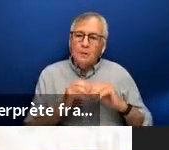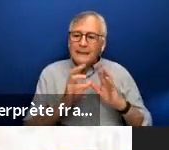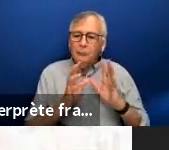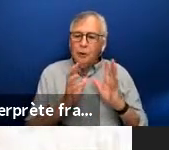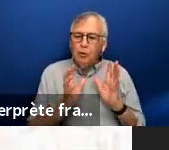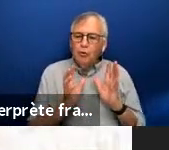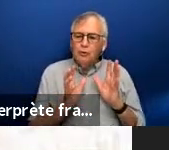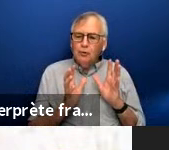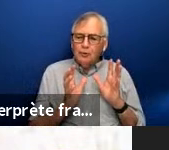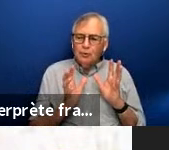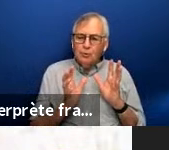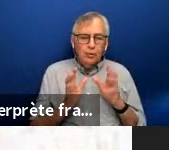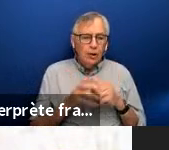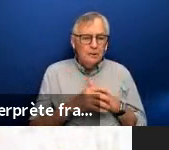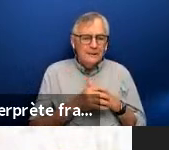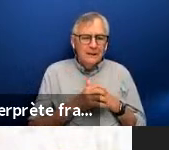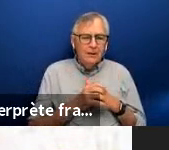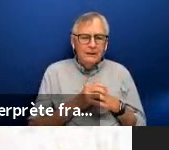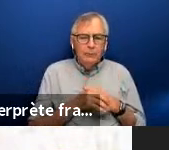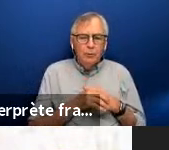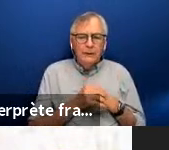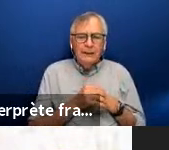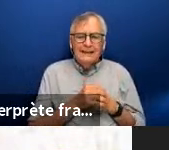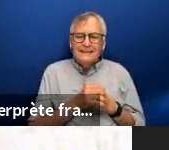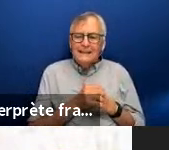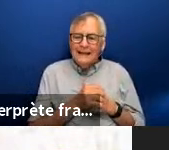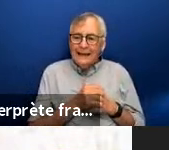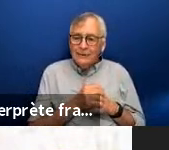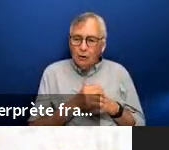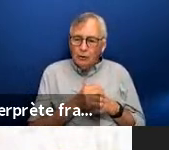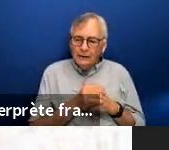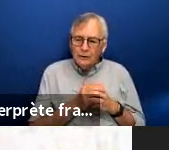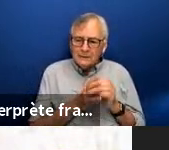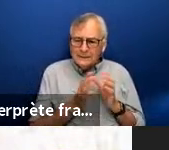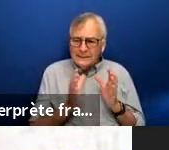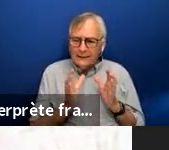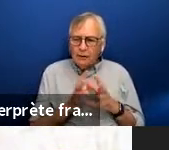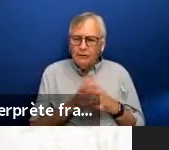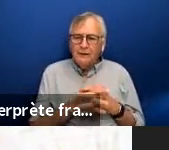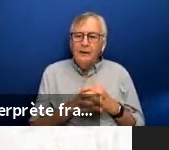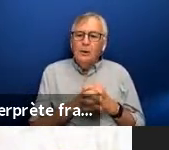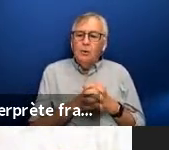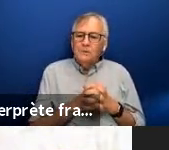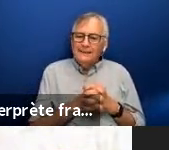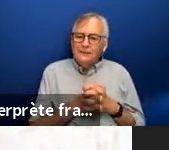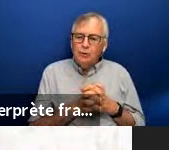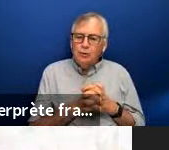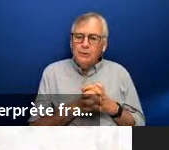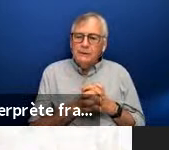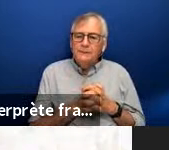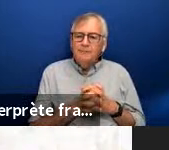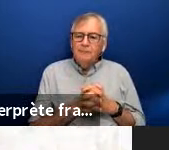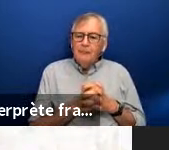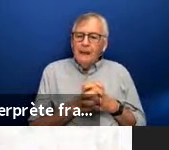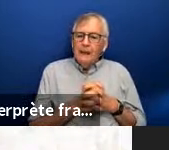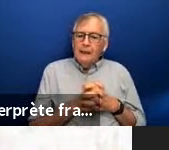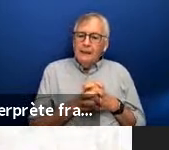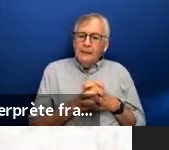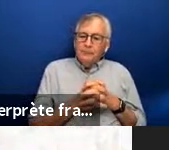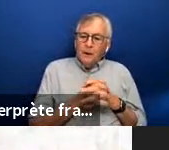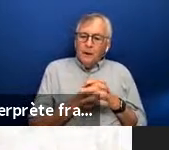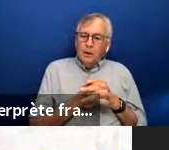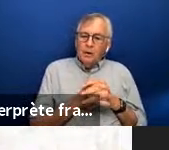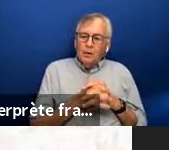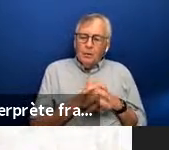le concept de culture sourde a débuté dans les années 70-80 aux États-Unis.